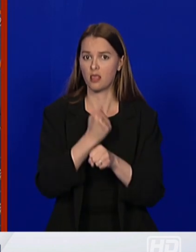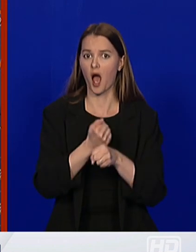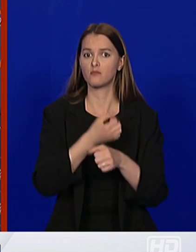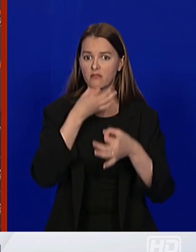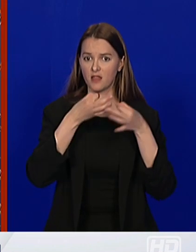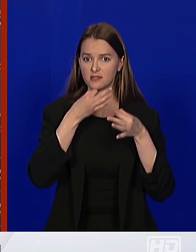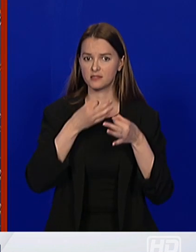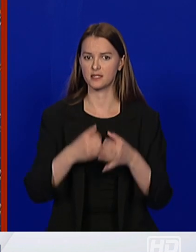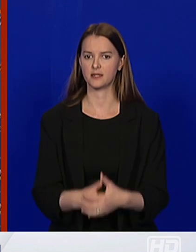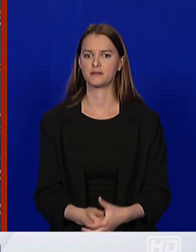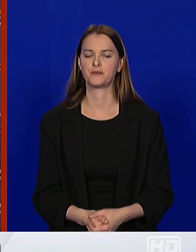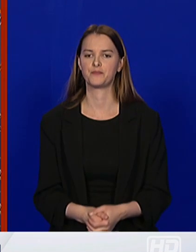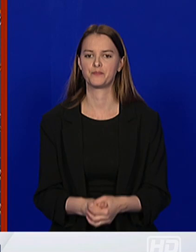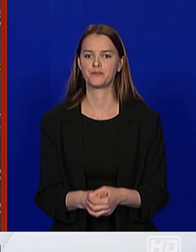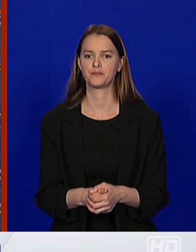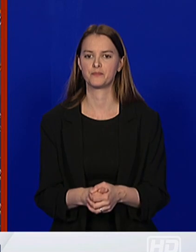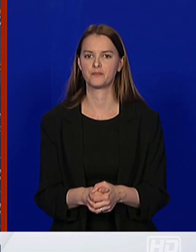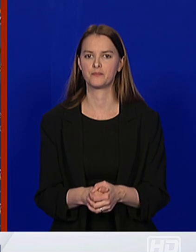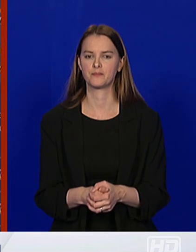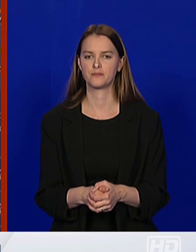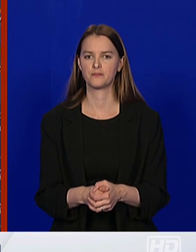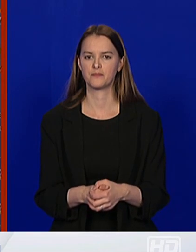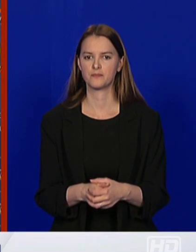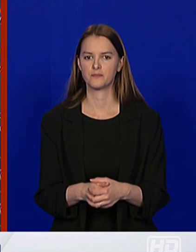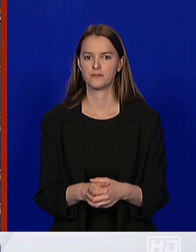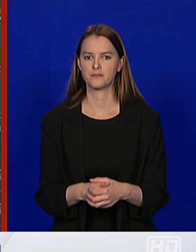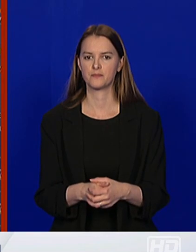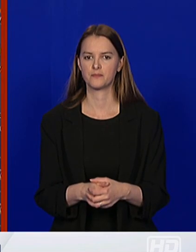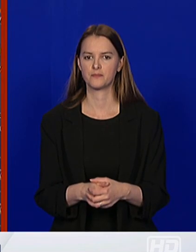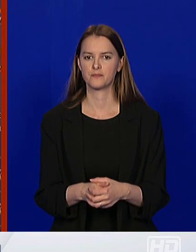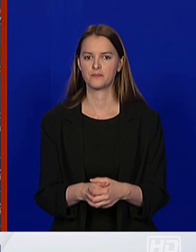Želim odgovoriti za zakon. Da, za zakon. Ne.